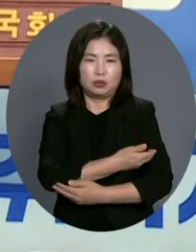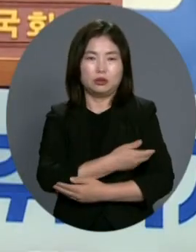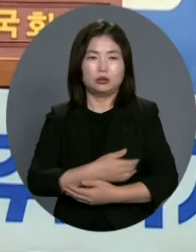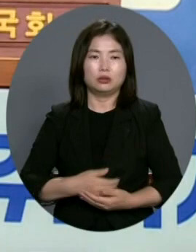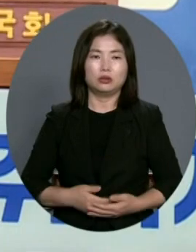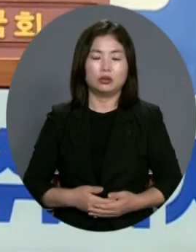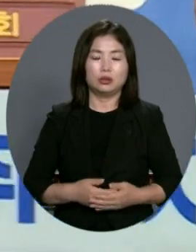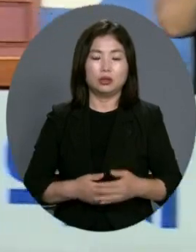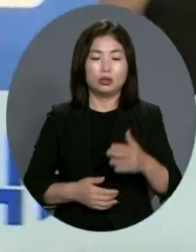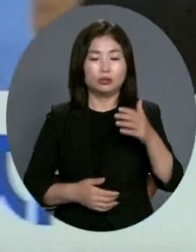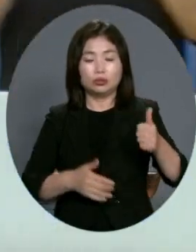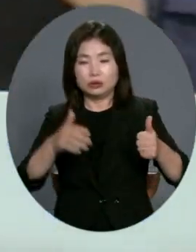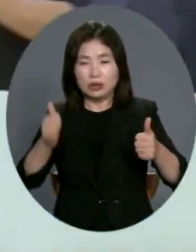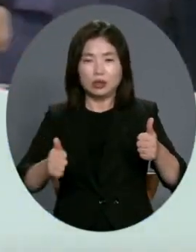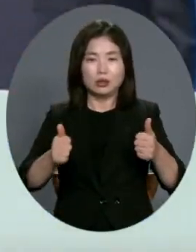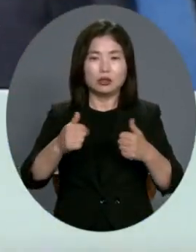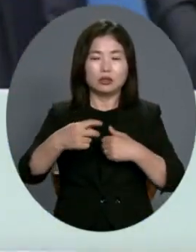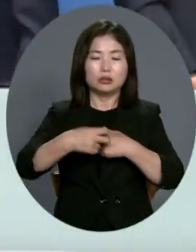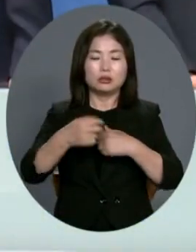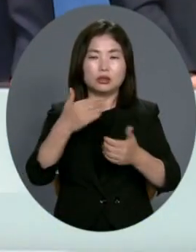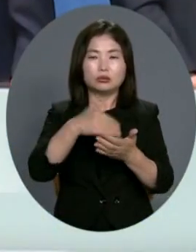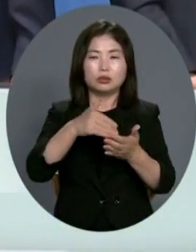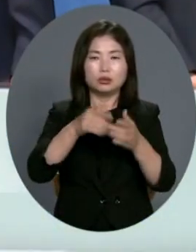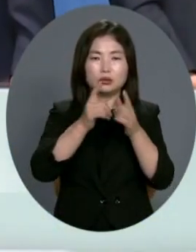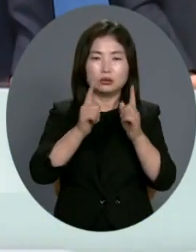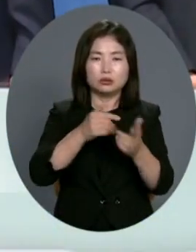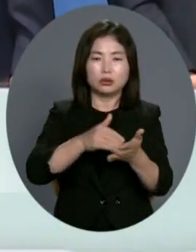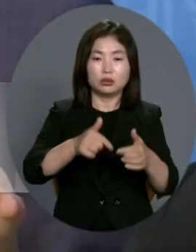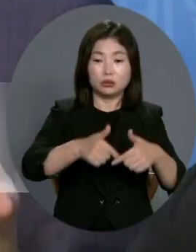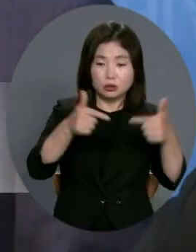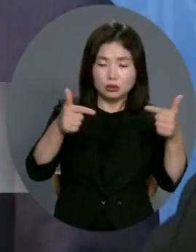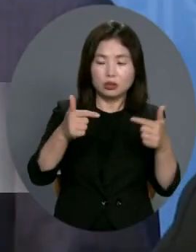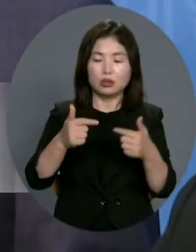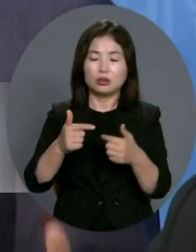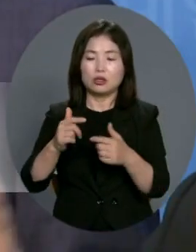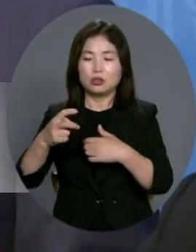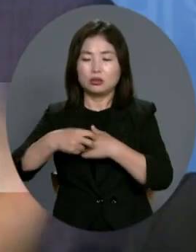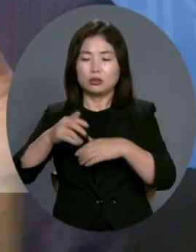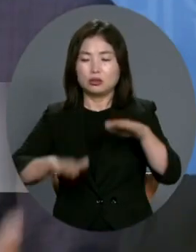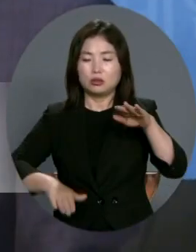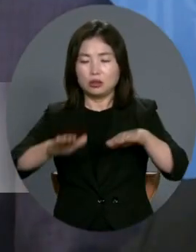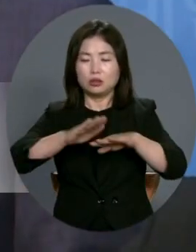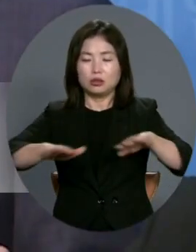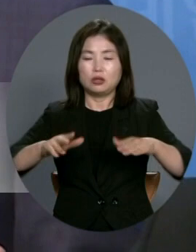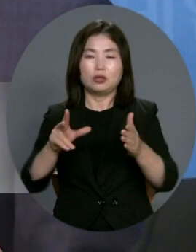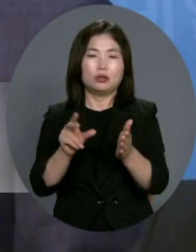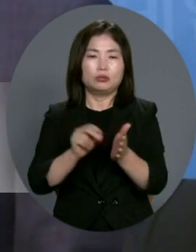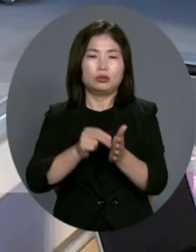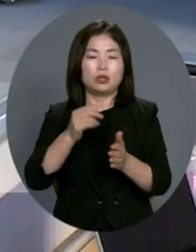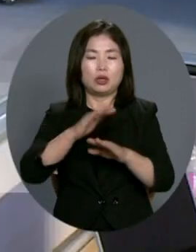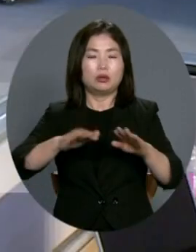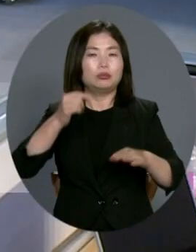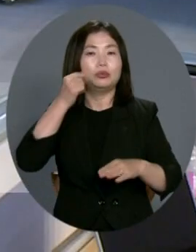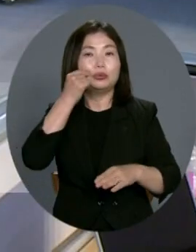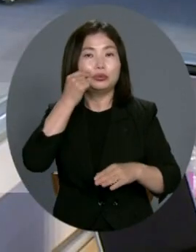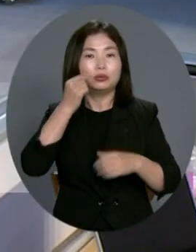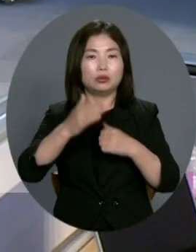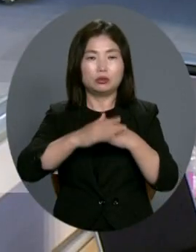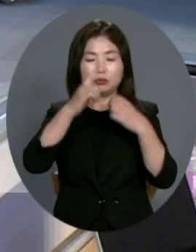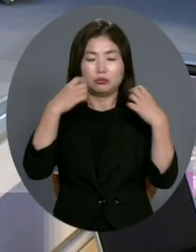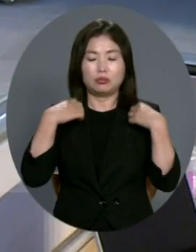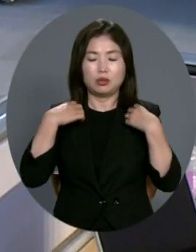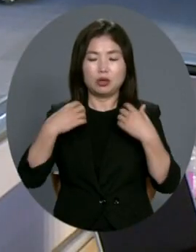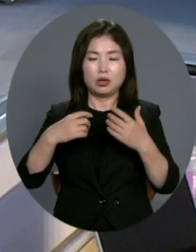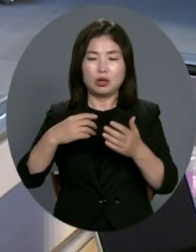두 지자체는 의대 정원을 늘리는 것만으로 근본적인 의료격차 문제를 해결할 수 없다며 정부가